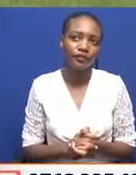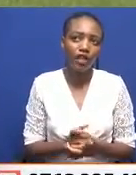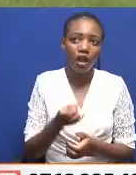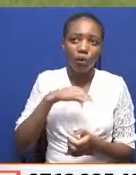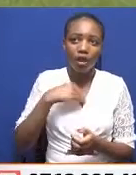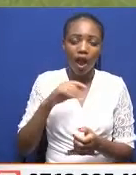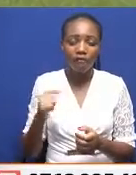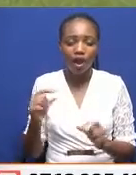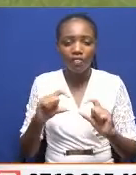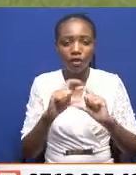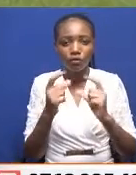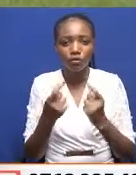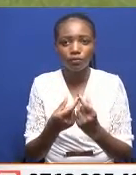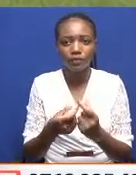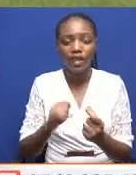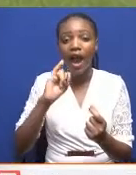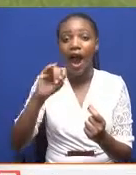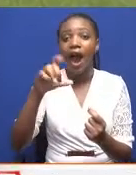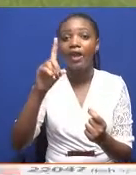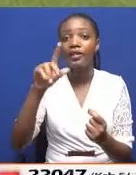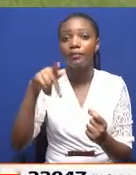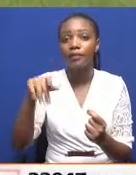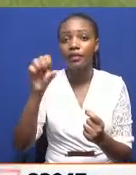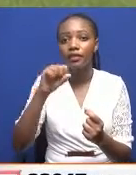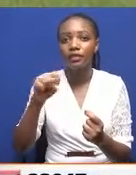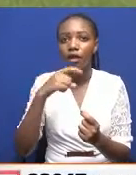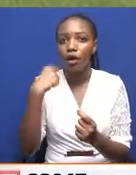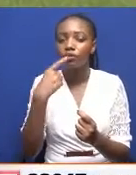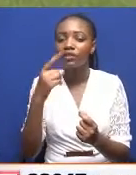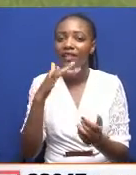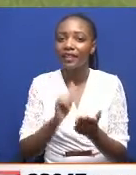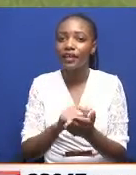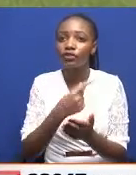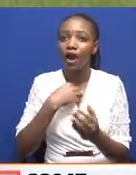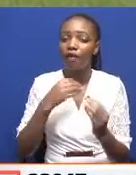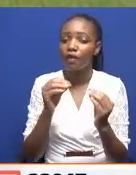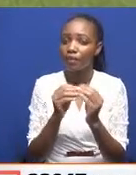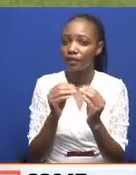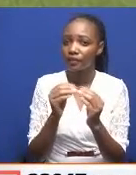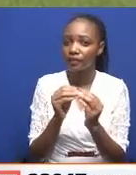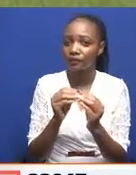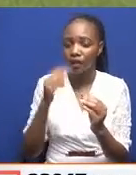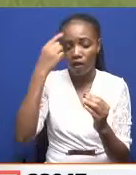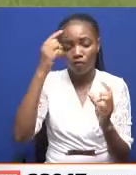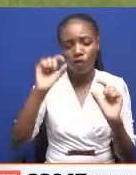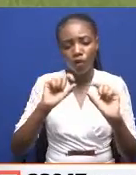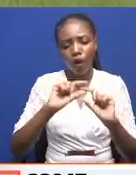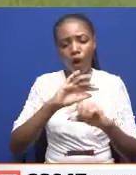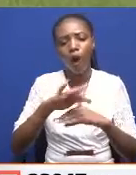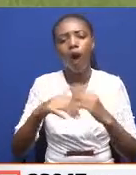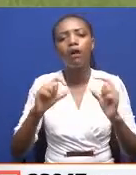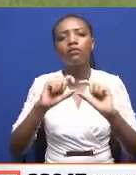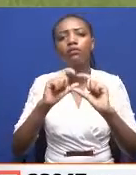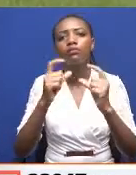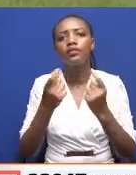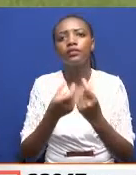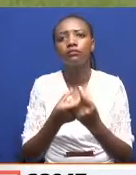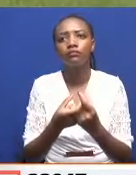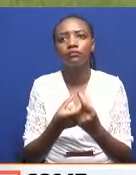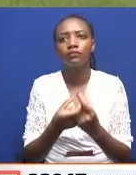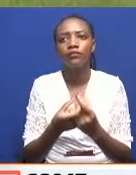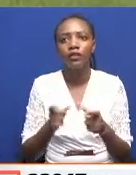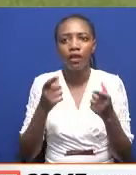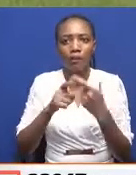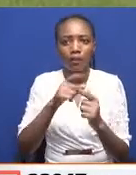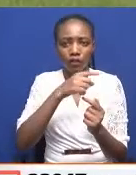vingine vinachiita ITPs. Wanasema tumefanya muungano ya vyama vyote vya waathiriwa. Lakini